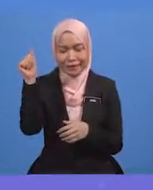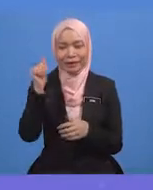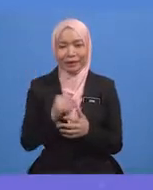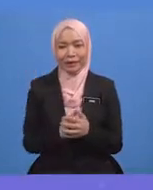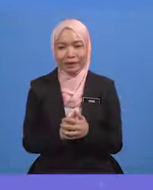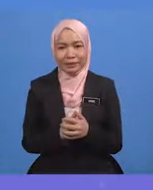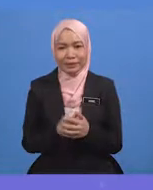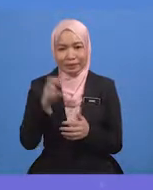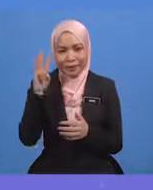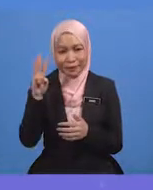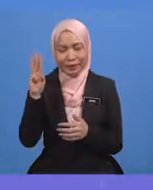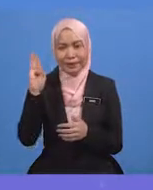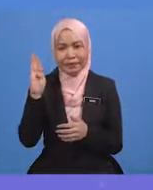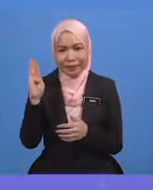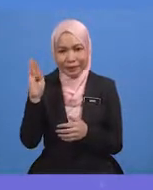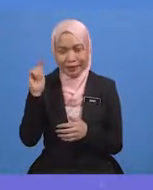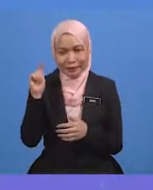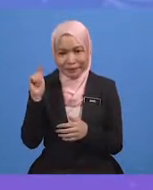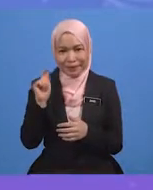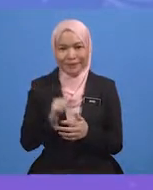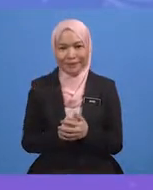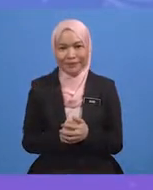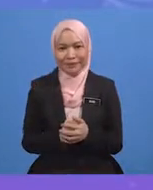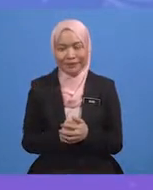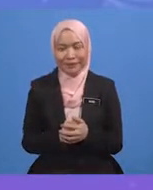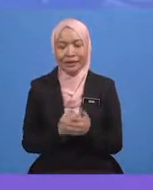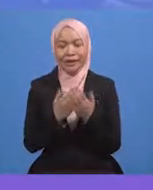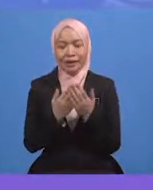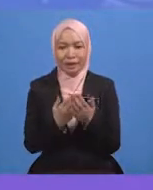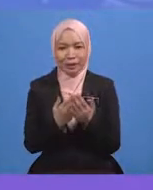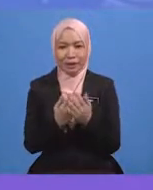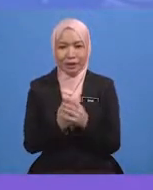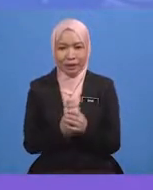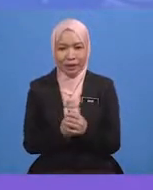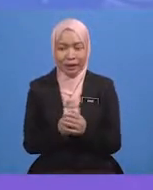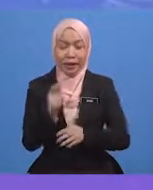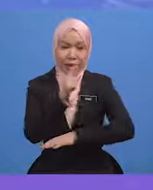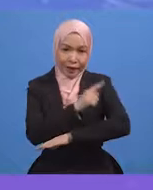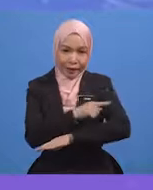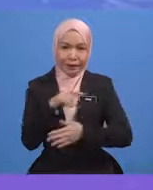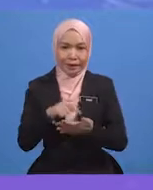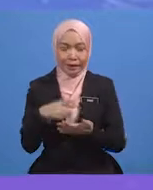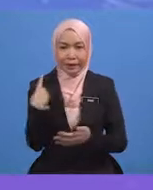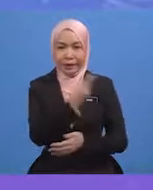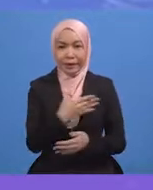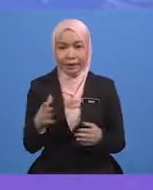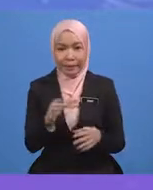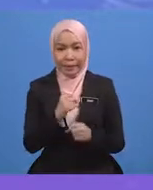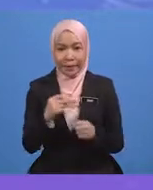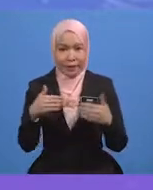Assalamualaikum warahmatullahi wabarakatuh. Alhamdulillah, hari ini kita dapat menyambung